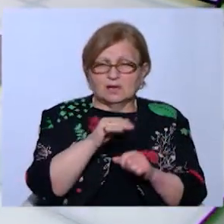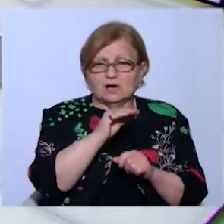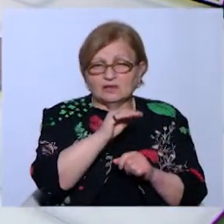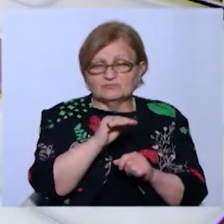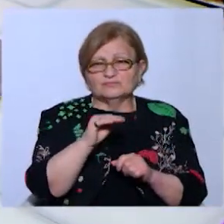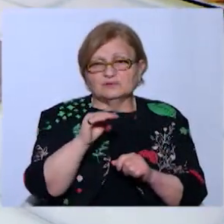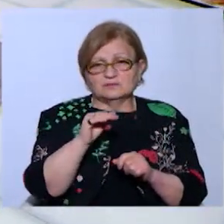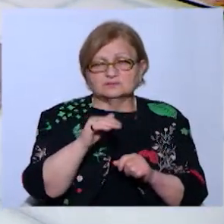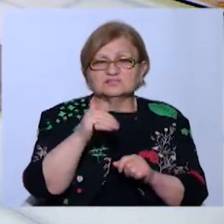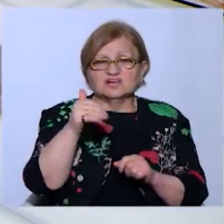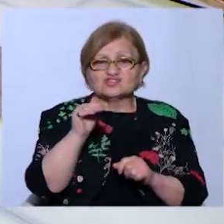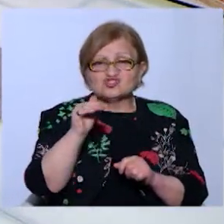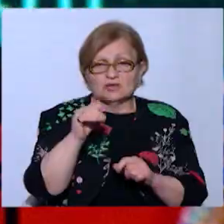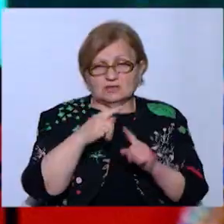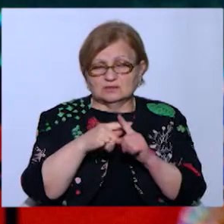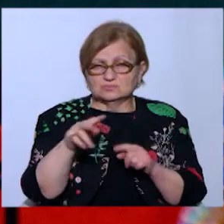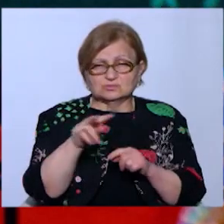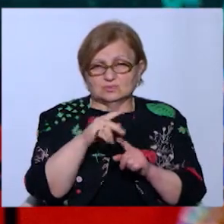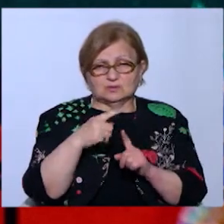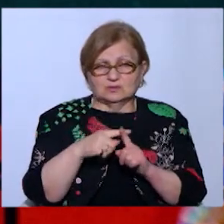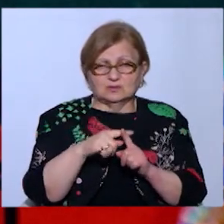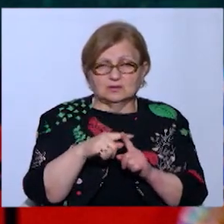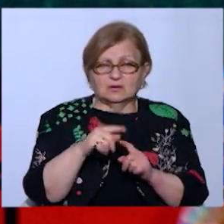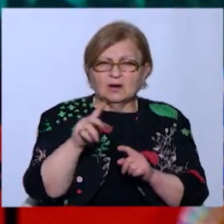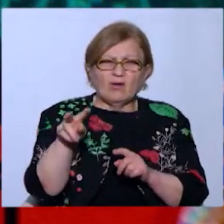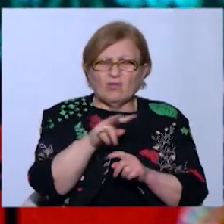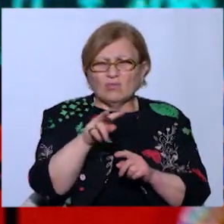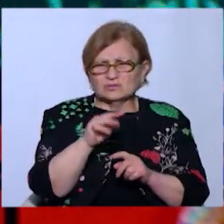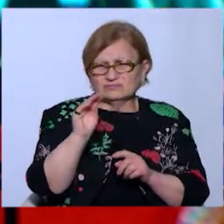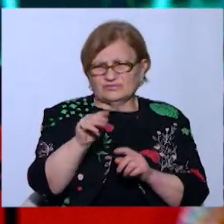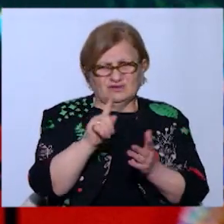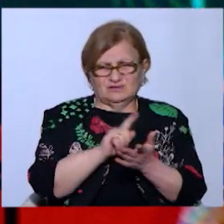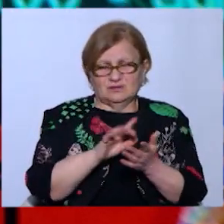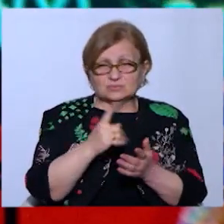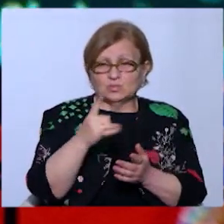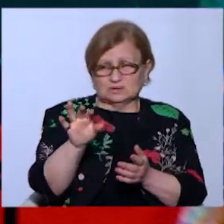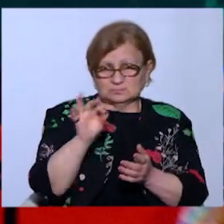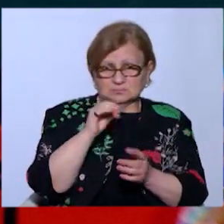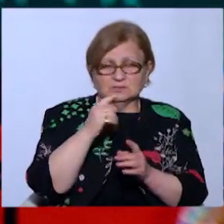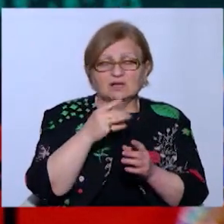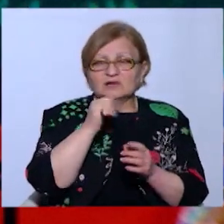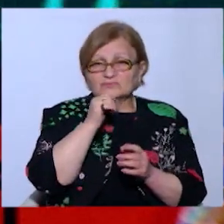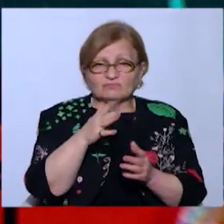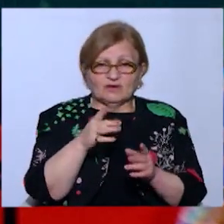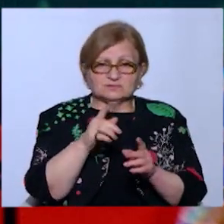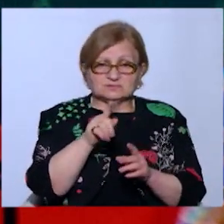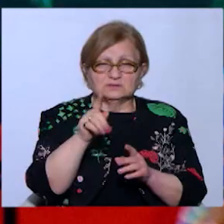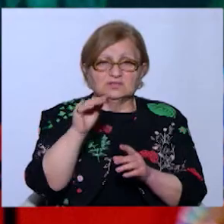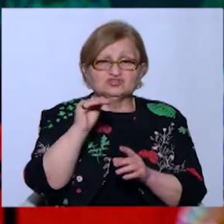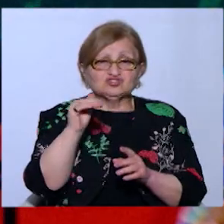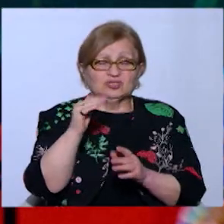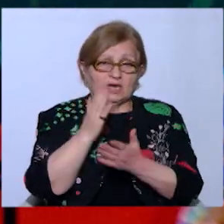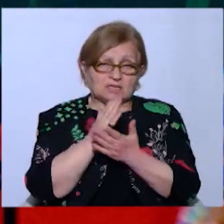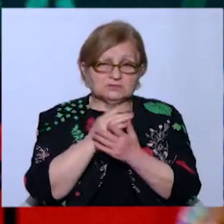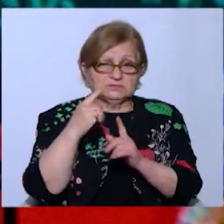რომ დადებითი უნდა იყოს, მაგრამ ორივეს მითითება არ არის აუცილებელი. ერთ-ერთს თუ მიუთითებთ, რომ თქვათ g(x) იყოს